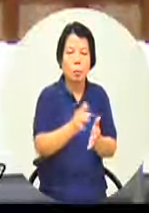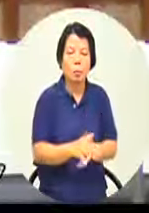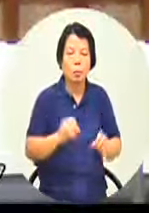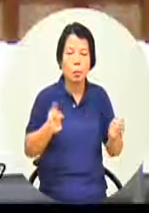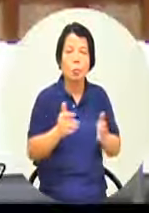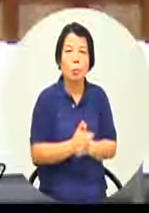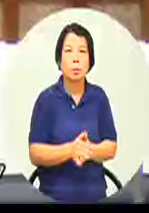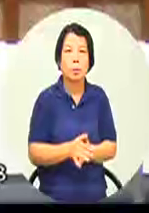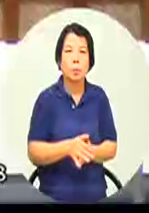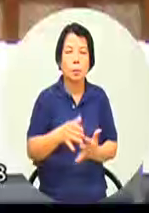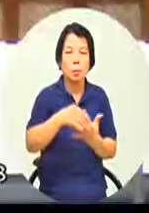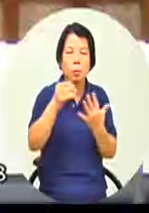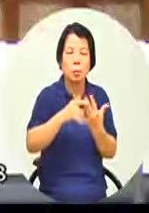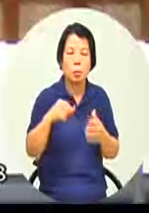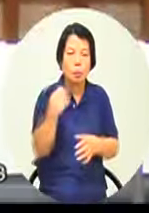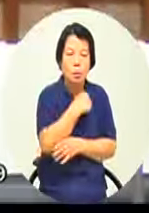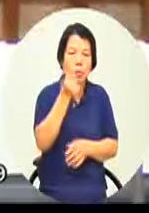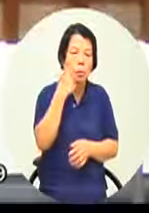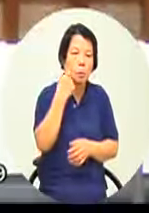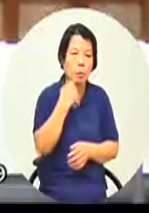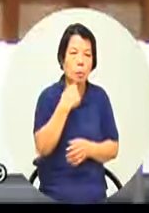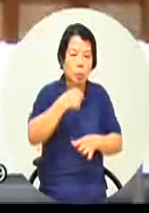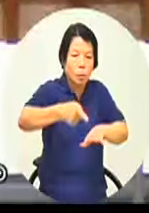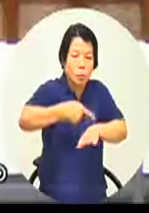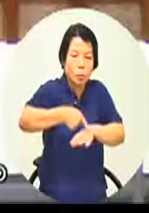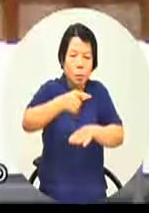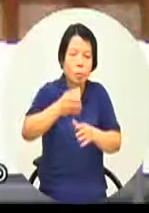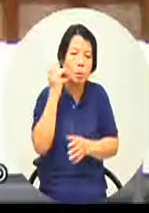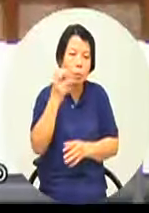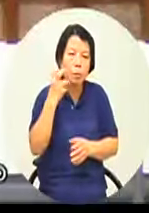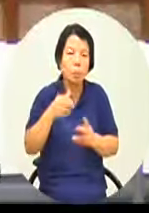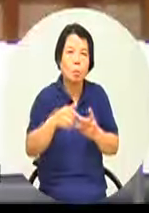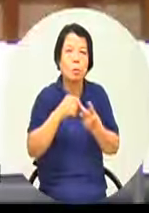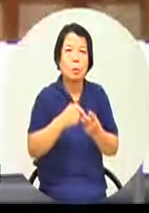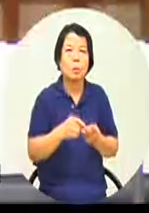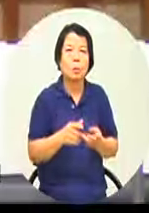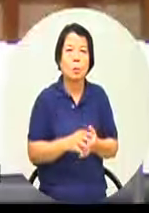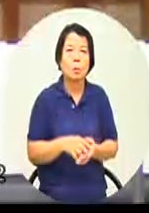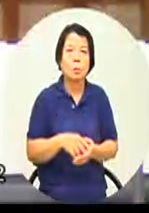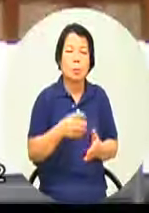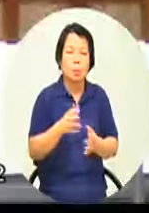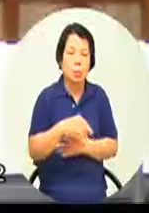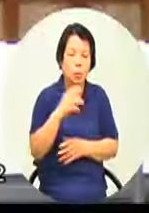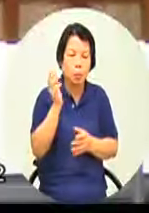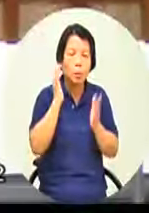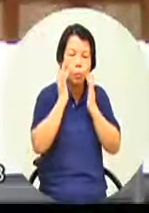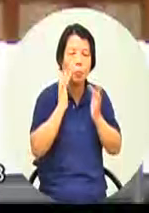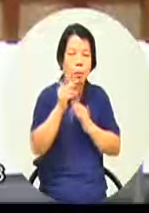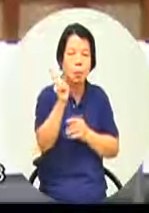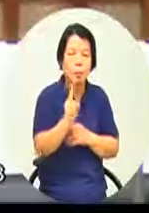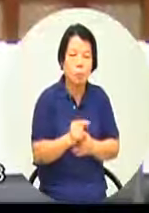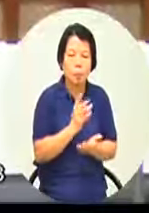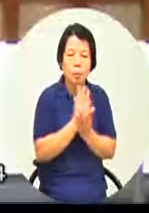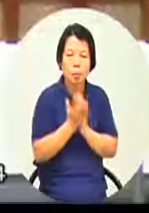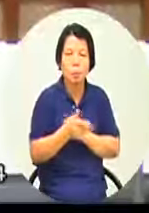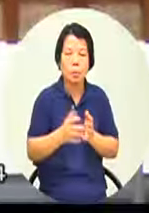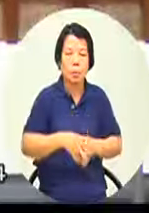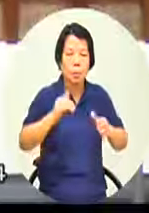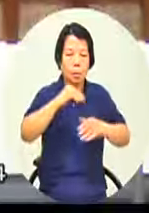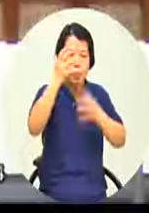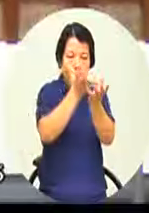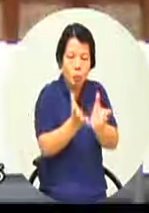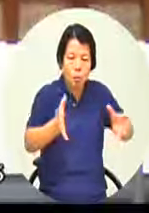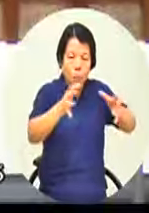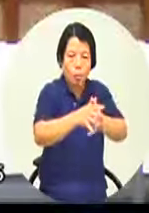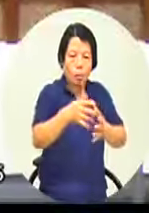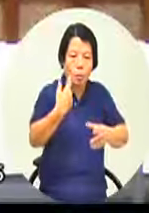你只要挑台湾人习惯吃的几种水果，台湾吃的几种蔬菜、叶菜类、高丽菜这一